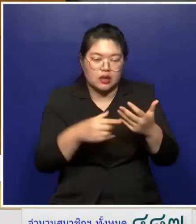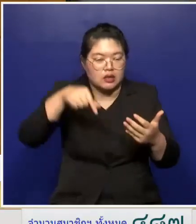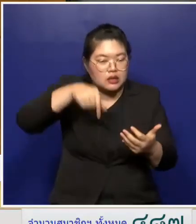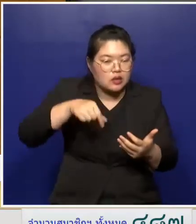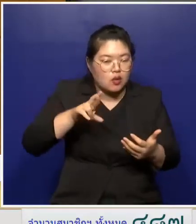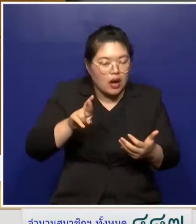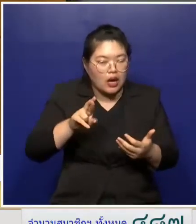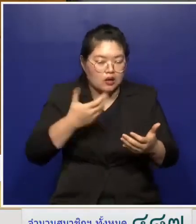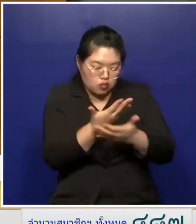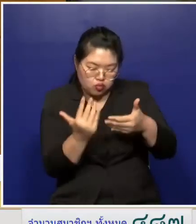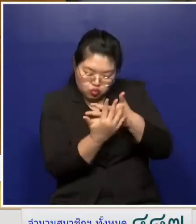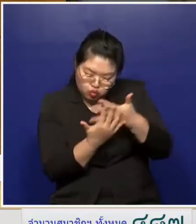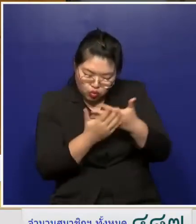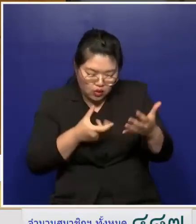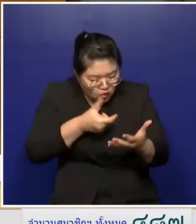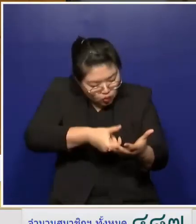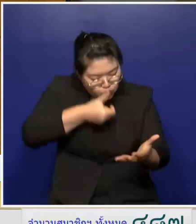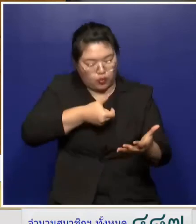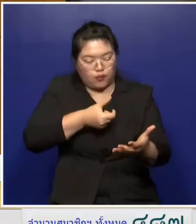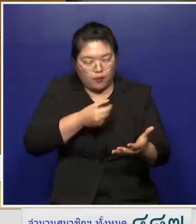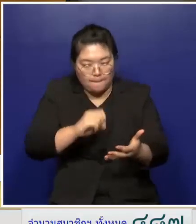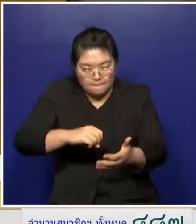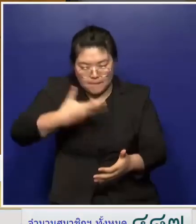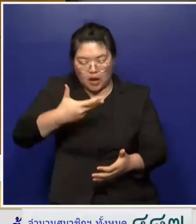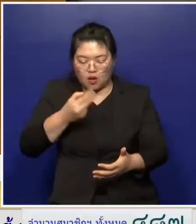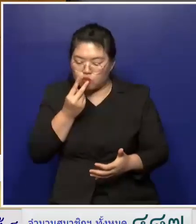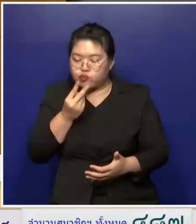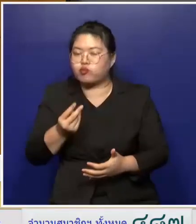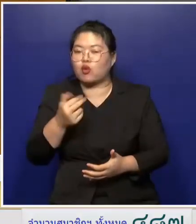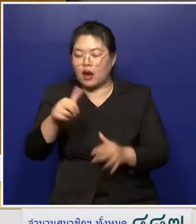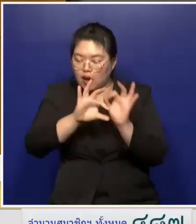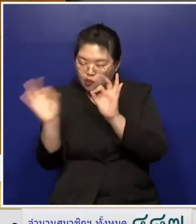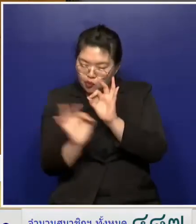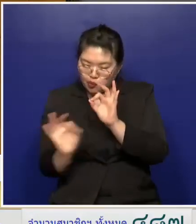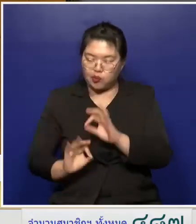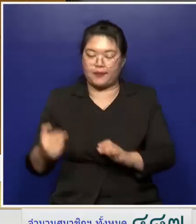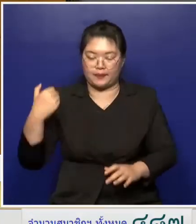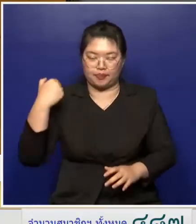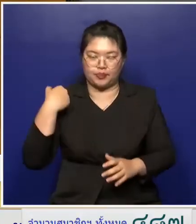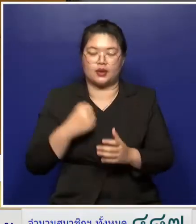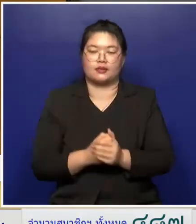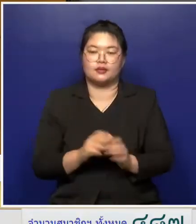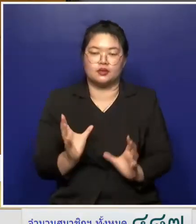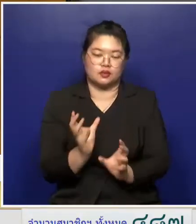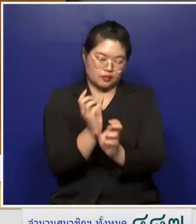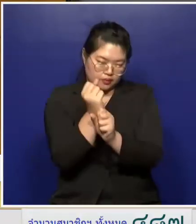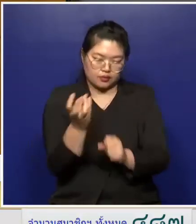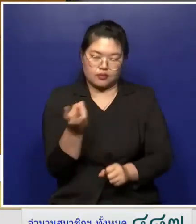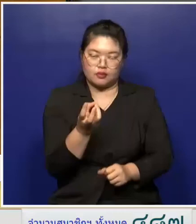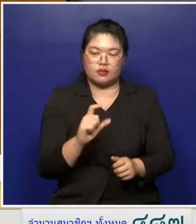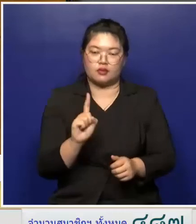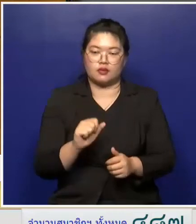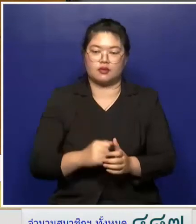เรื่องรวต่ๆได้เลยนะครับก็ต้องขออยาเอียนธ้านอยนี้แล้ขอสรุปอกนิดนึงว่าใส่วนของ